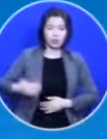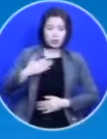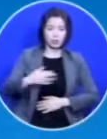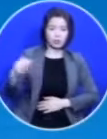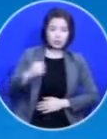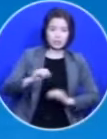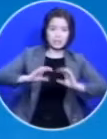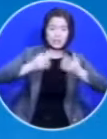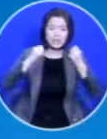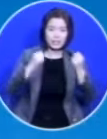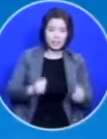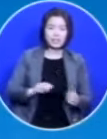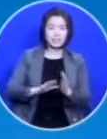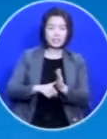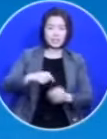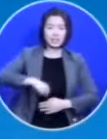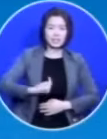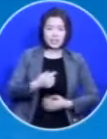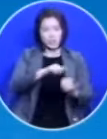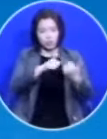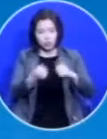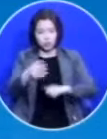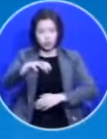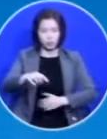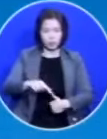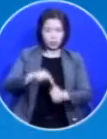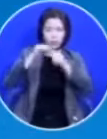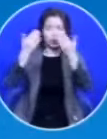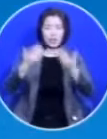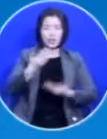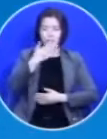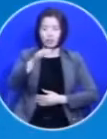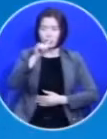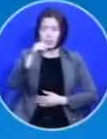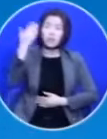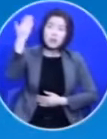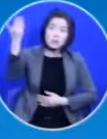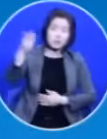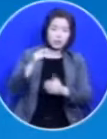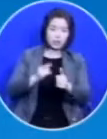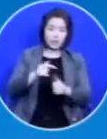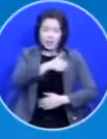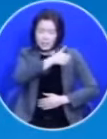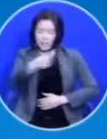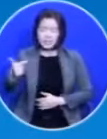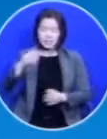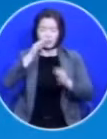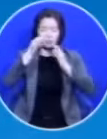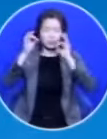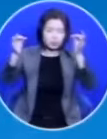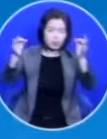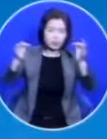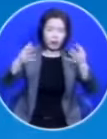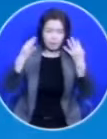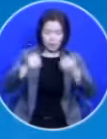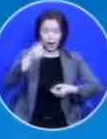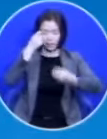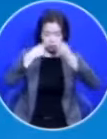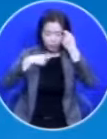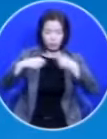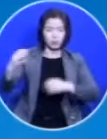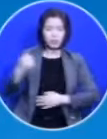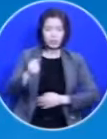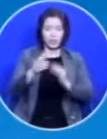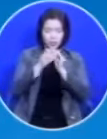세상에 계실 때 자기를 죽음에서 구원하실 수 있는 분께 큰 부르짖음과 많은 눈물로서